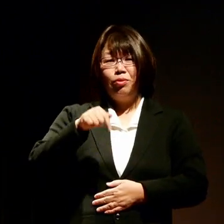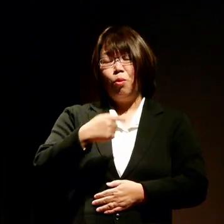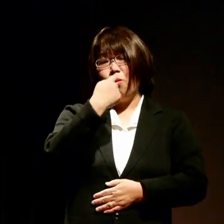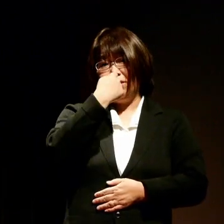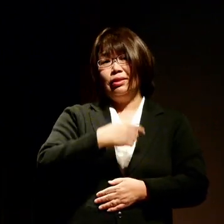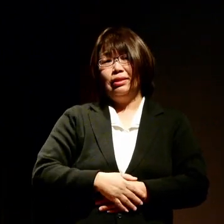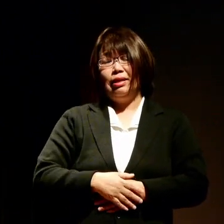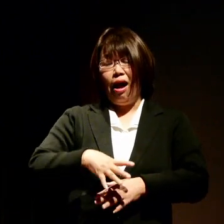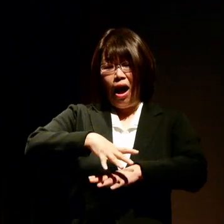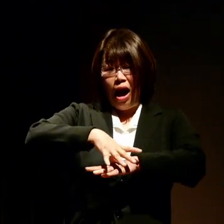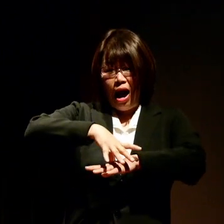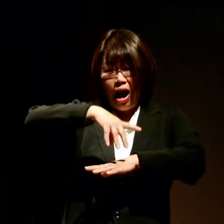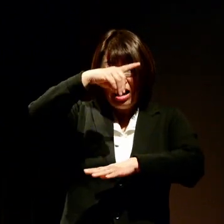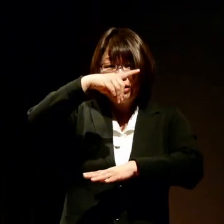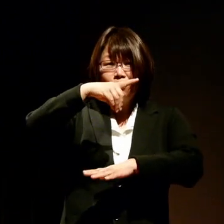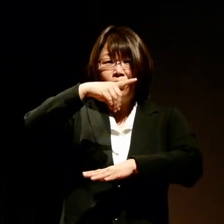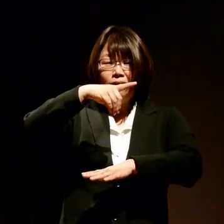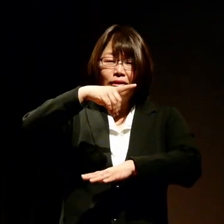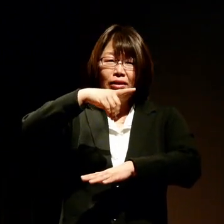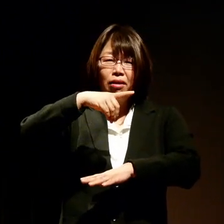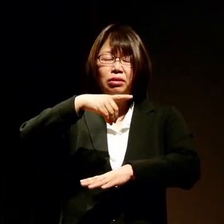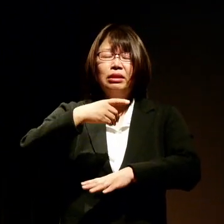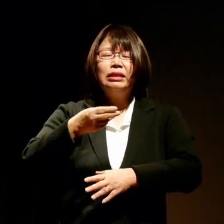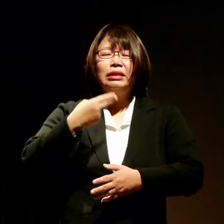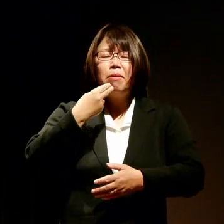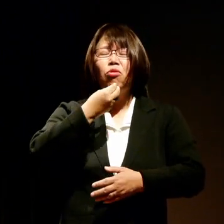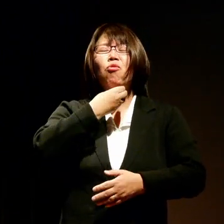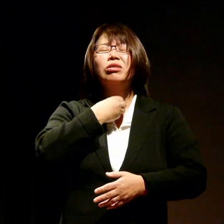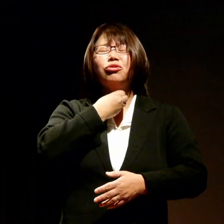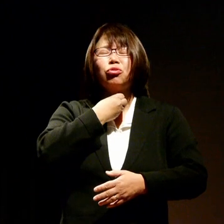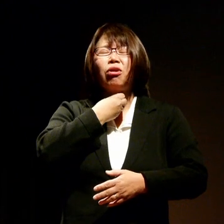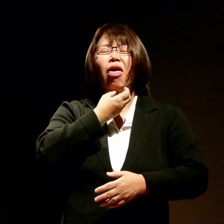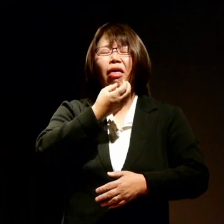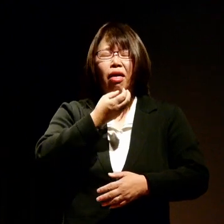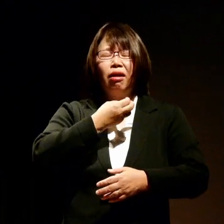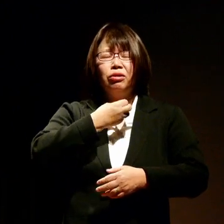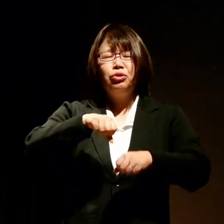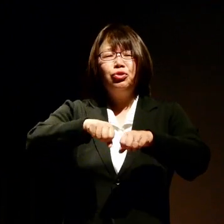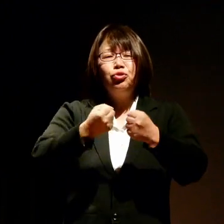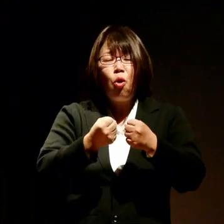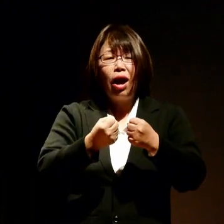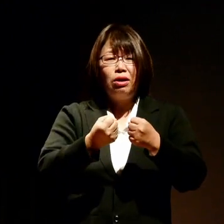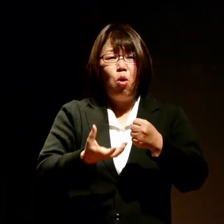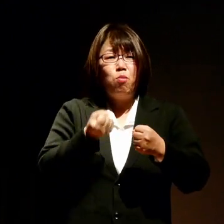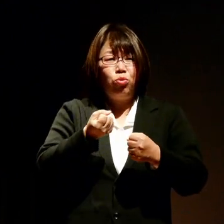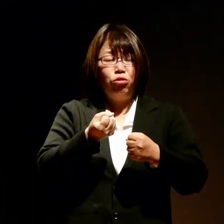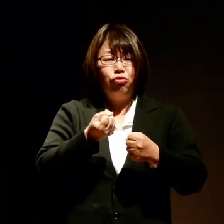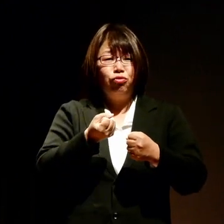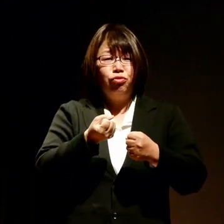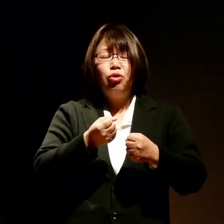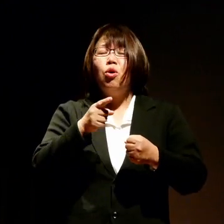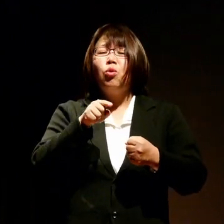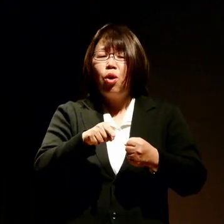は初めて摂食嚥下障害という言葉を知り、その摂食嚥下障害をどうし